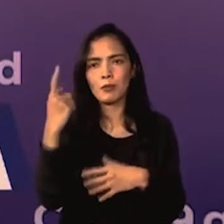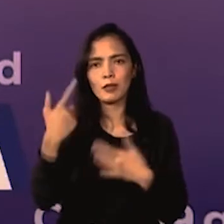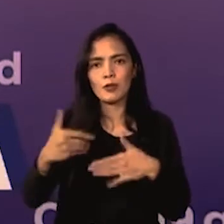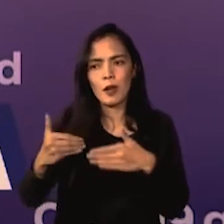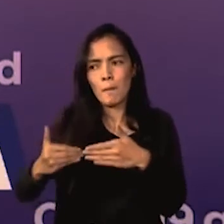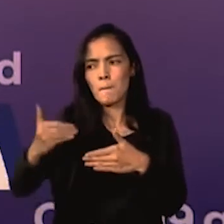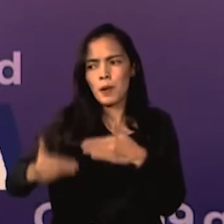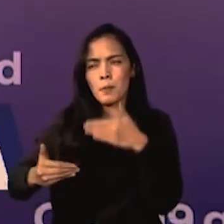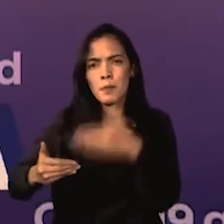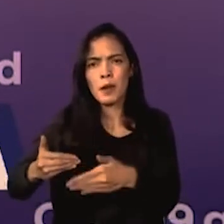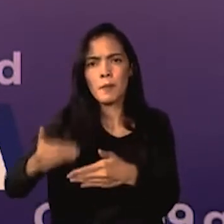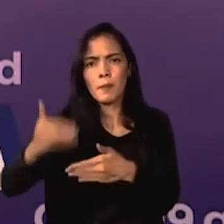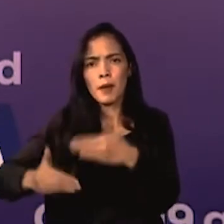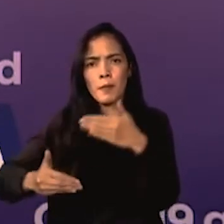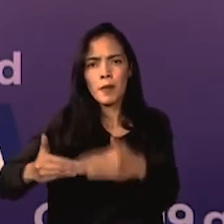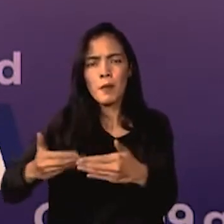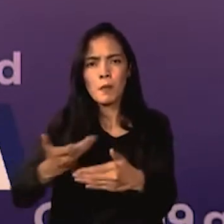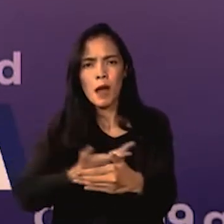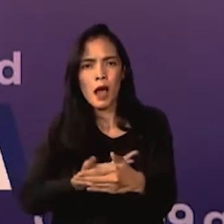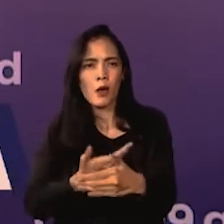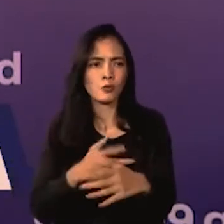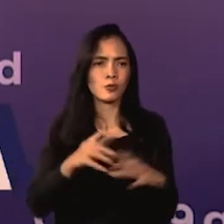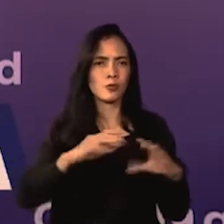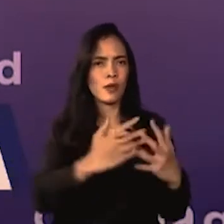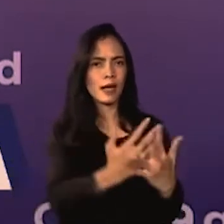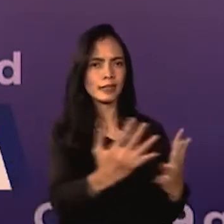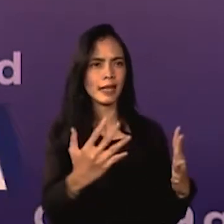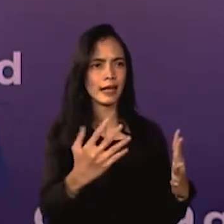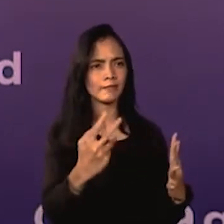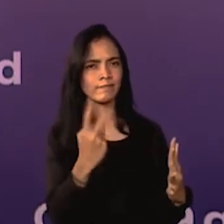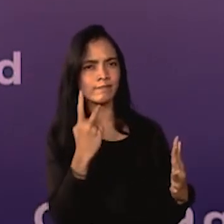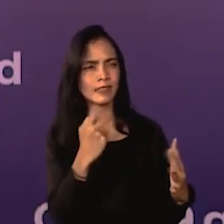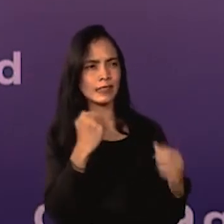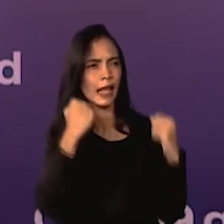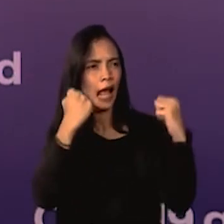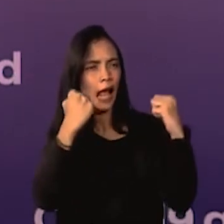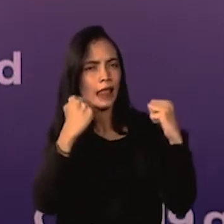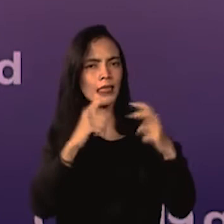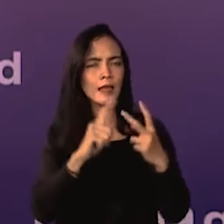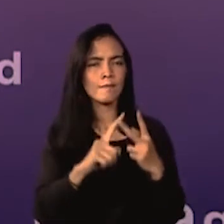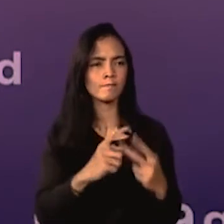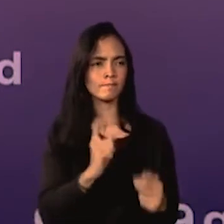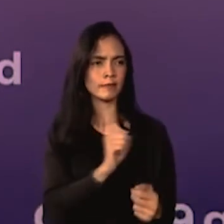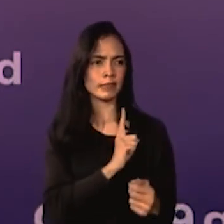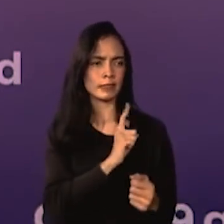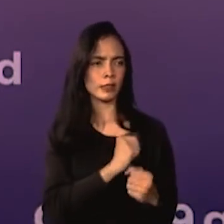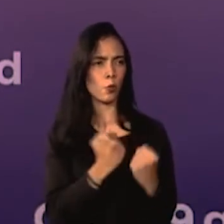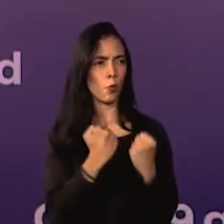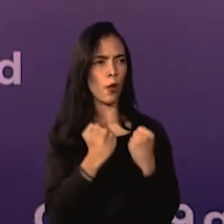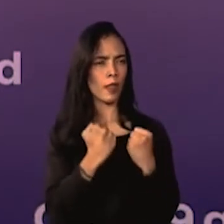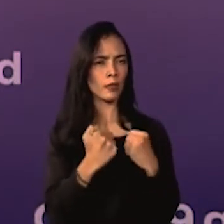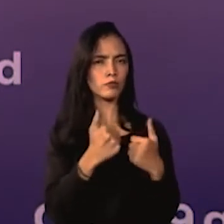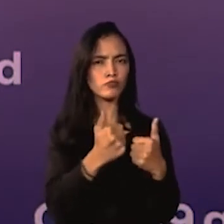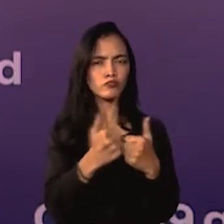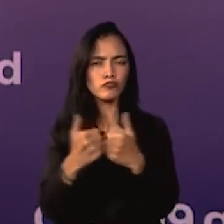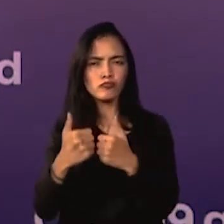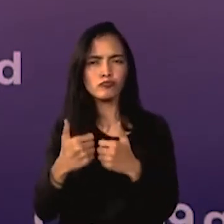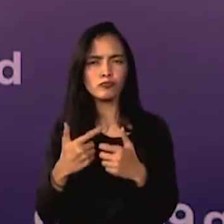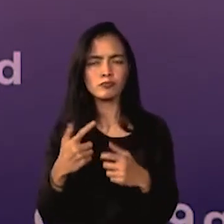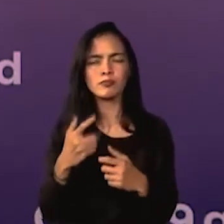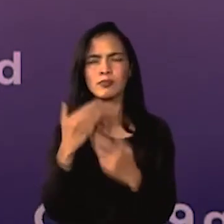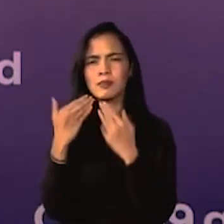pemerintah untuk menjaga kesehatan dan menguatkan diri kita. Kita berkomitmen bahwa kesehatan